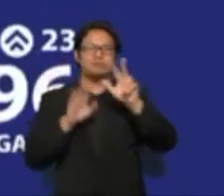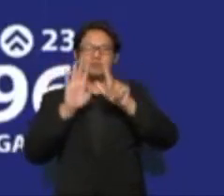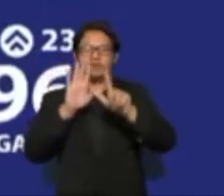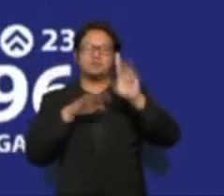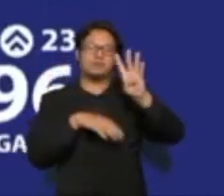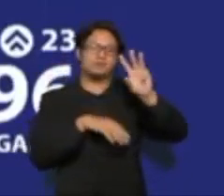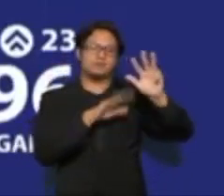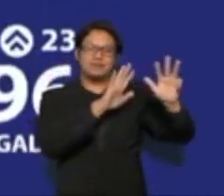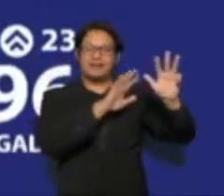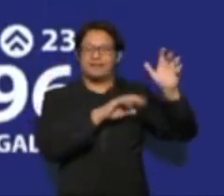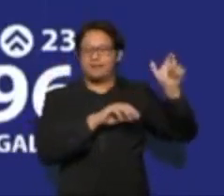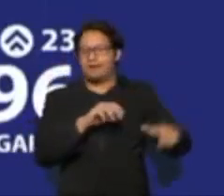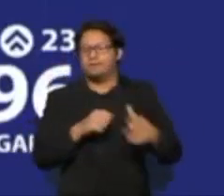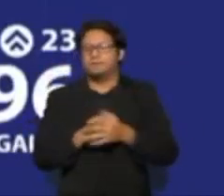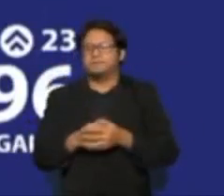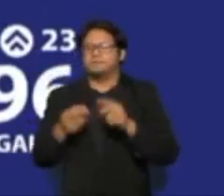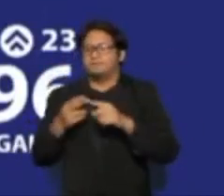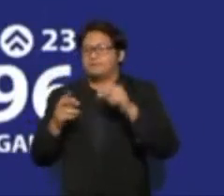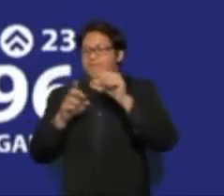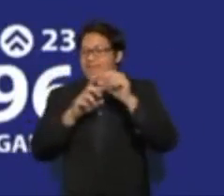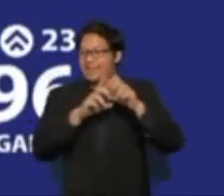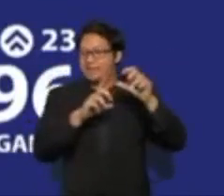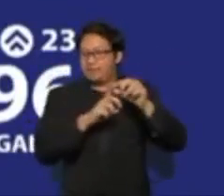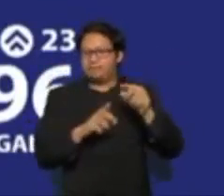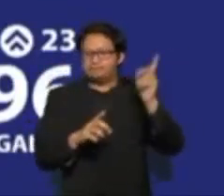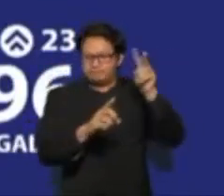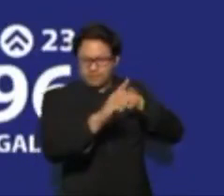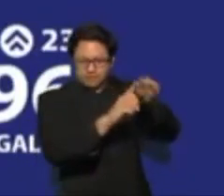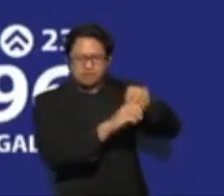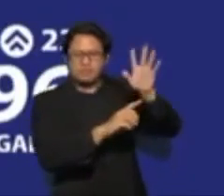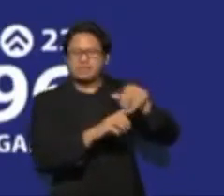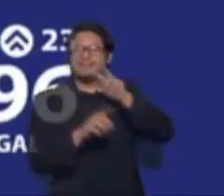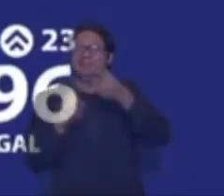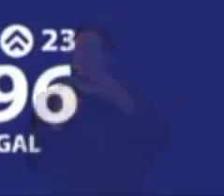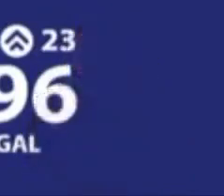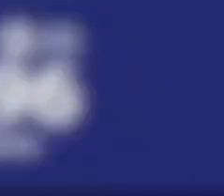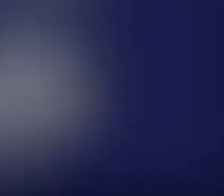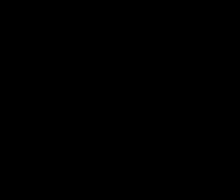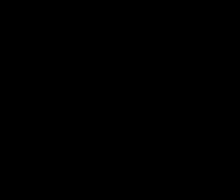749 dan kemudian pasien BTP yang masih kita pantau ada